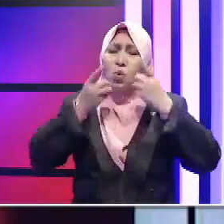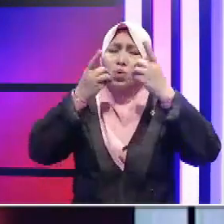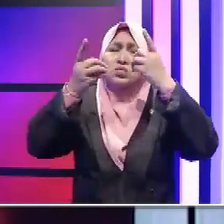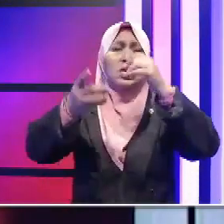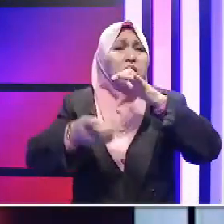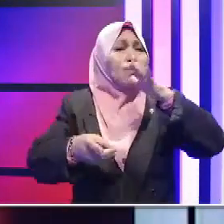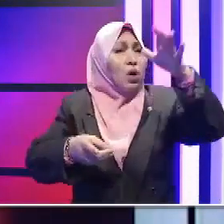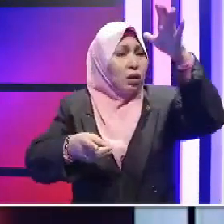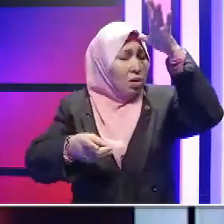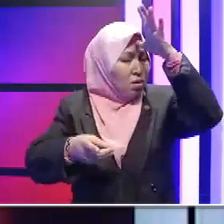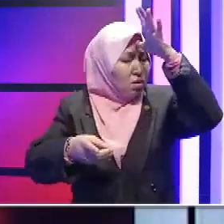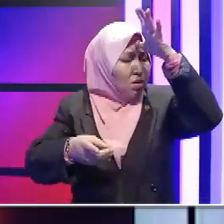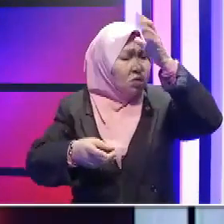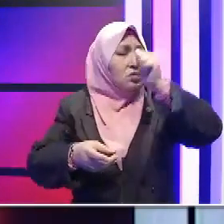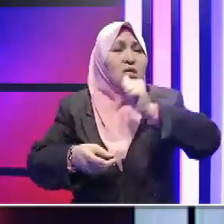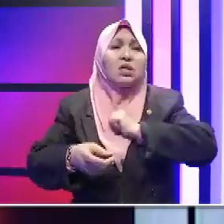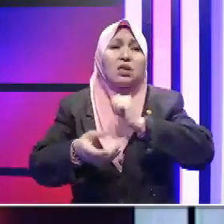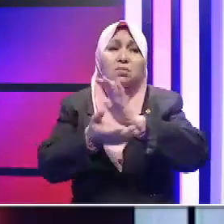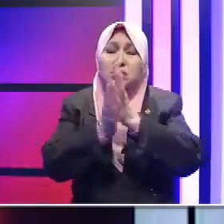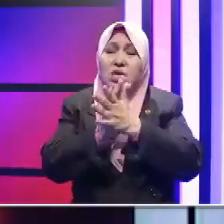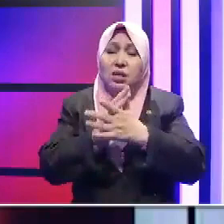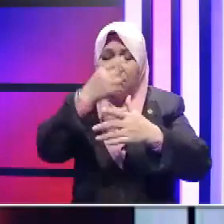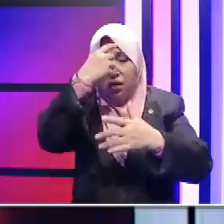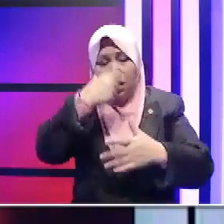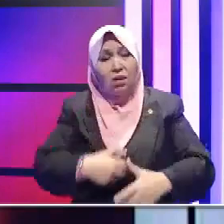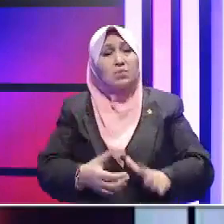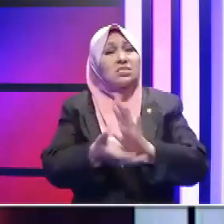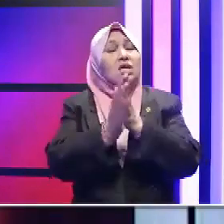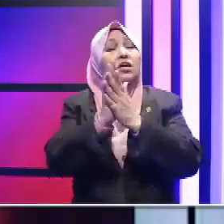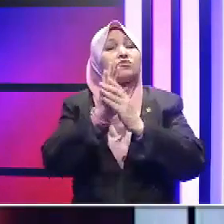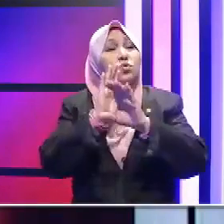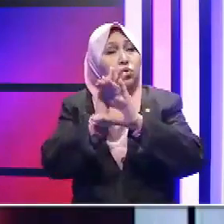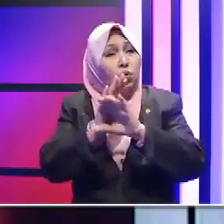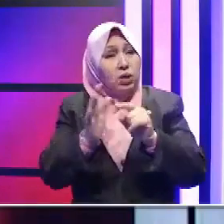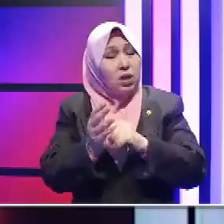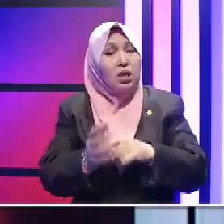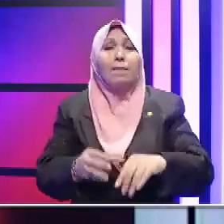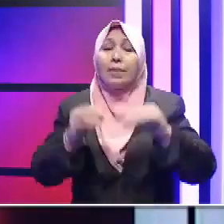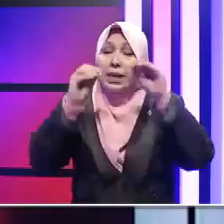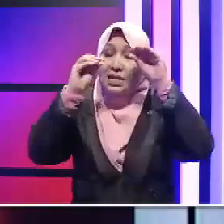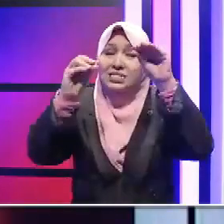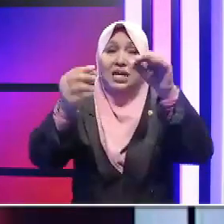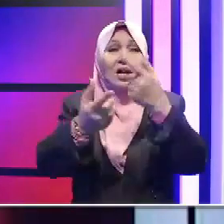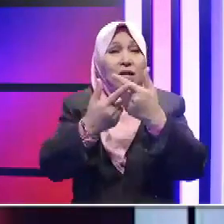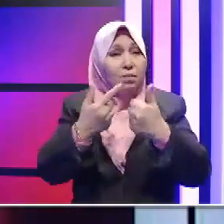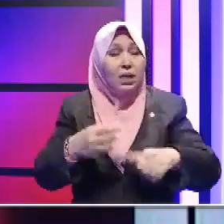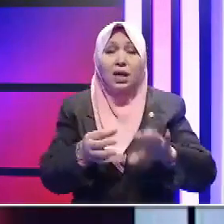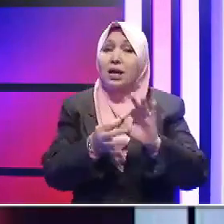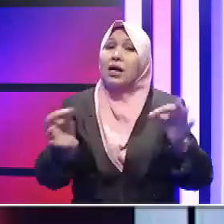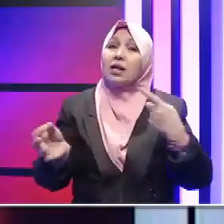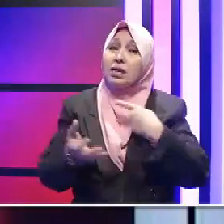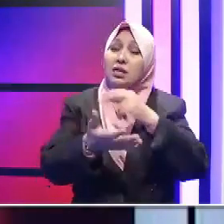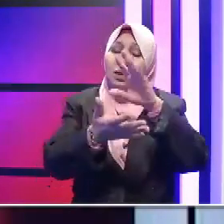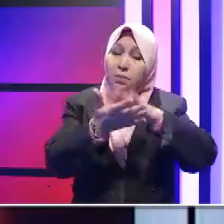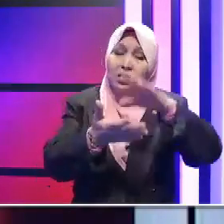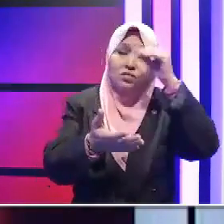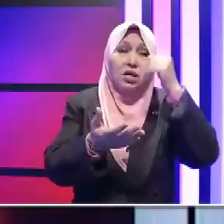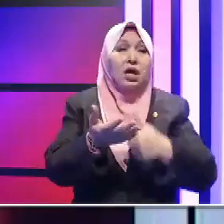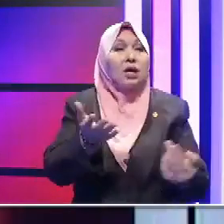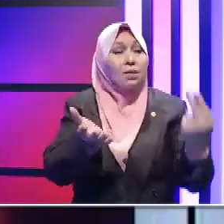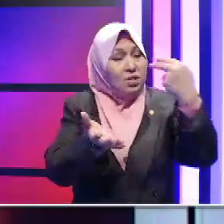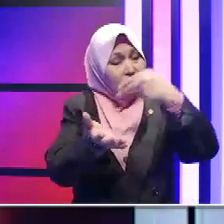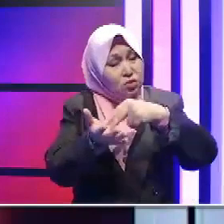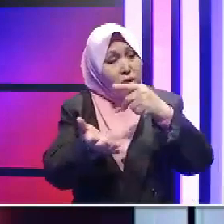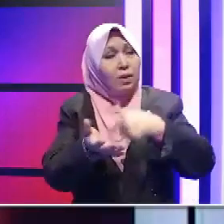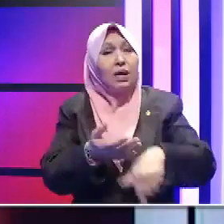Goose Ibu Ayah ku jiu sendiri menjadikan dirinya sebagai contoh inilah Dia pengajaran daripada layaknya kita pelajari dalam sesi ulang